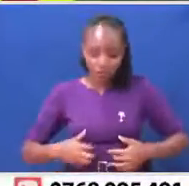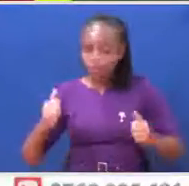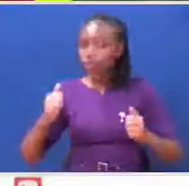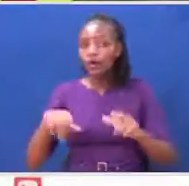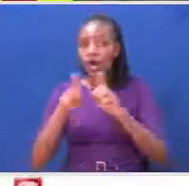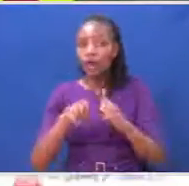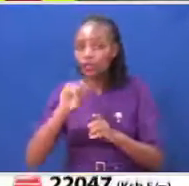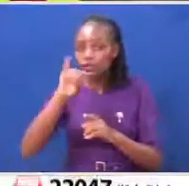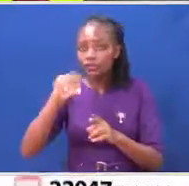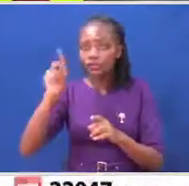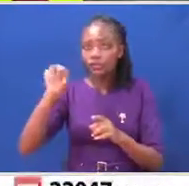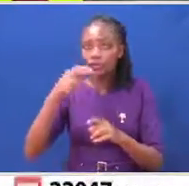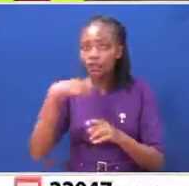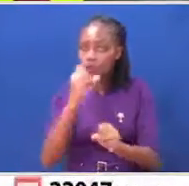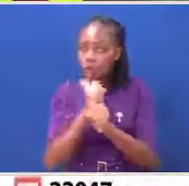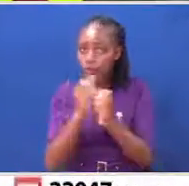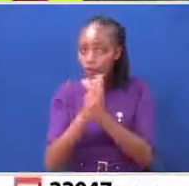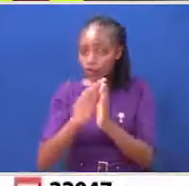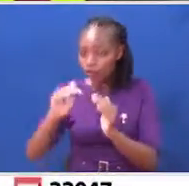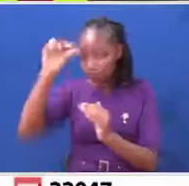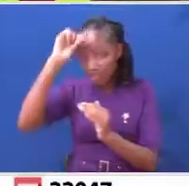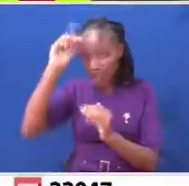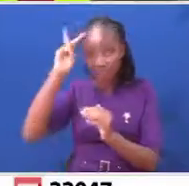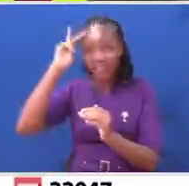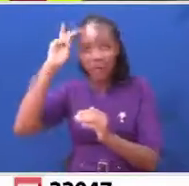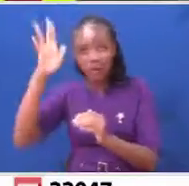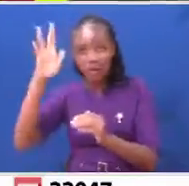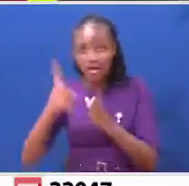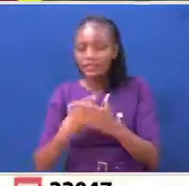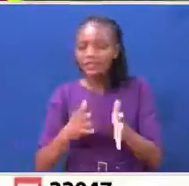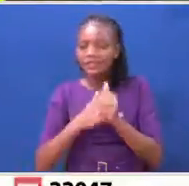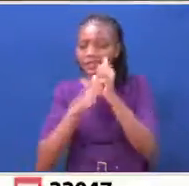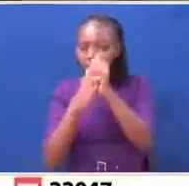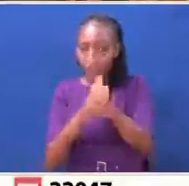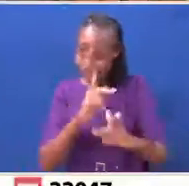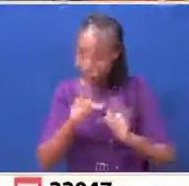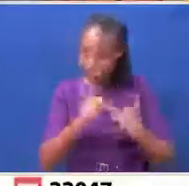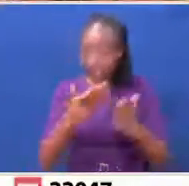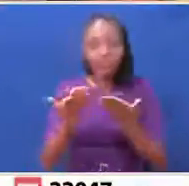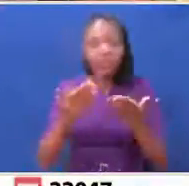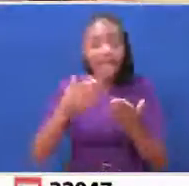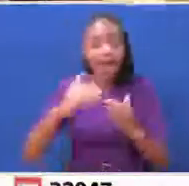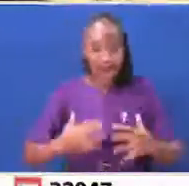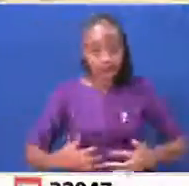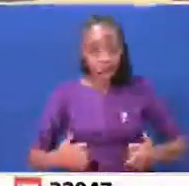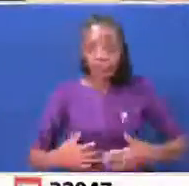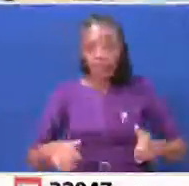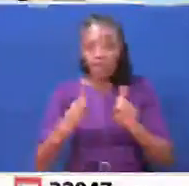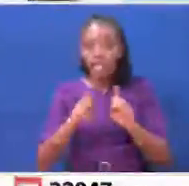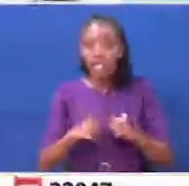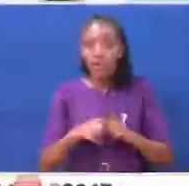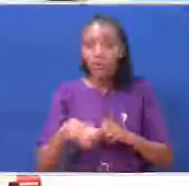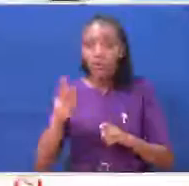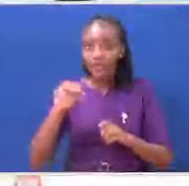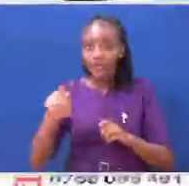John Ngige, anayefanya kazi na serikali ya kaunti ya Kiambu, aliongoza zoezi hilo katika eneo la Gatundu, licha ya mbunge